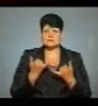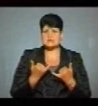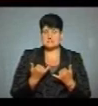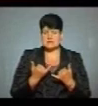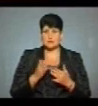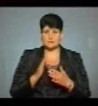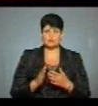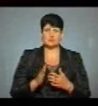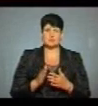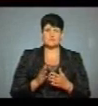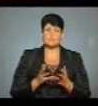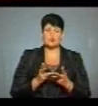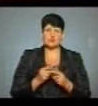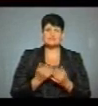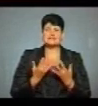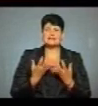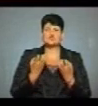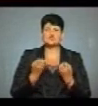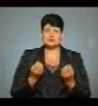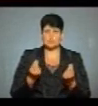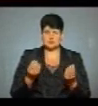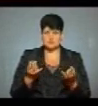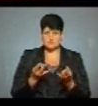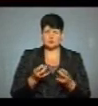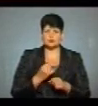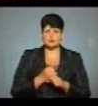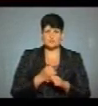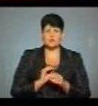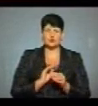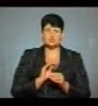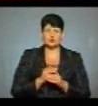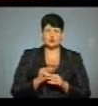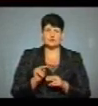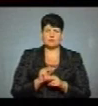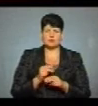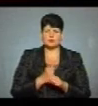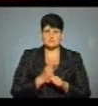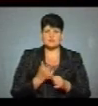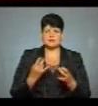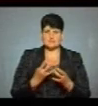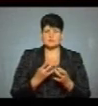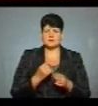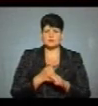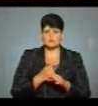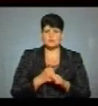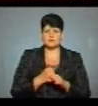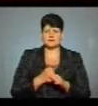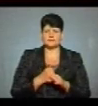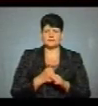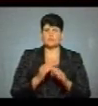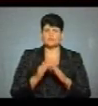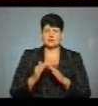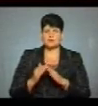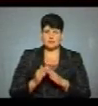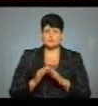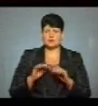буде вирахована, яка сума дофінансування ще необхідна для того, щоб зробити додаткові ремонтні роботи, які треба зробити, можливо, на вода в будинки, для того, щоб